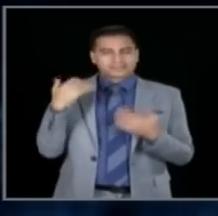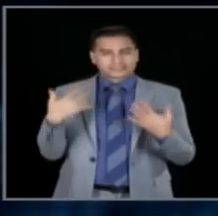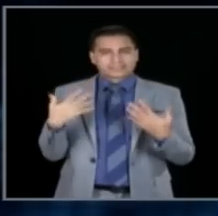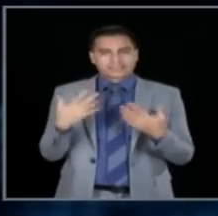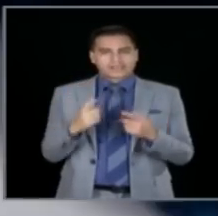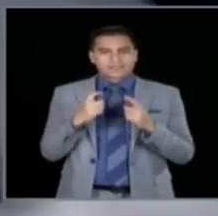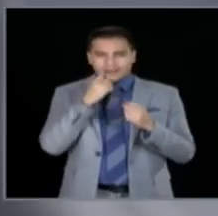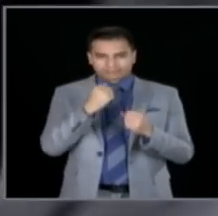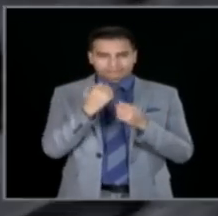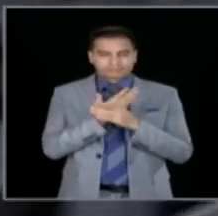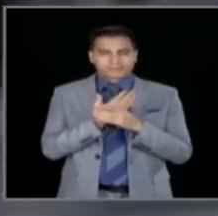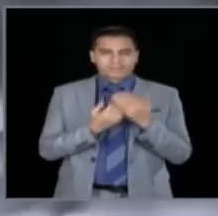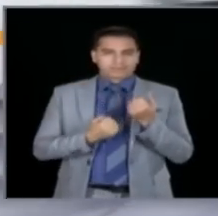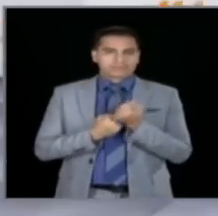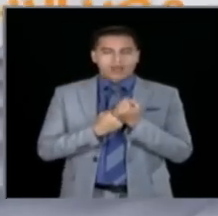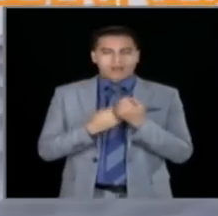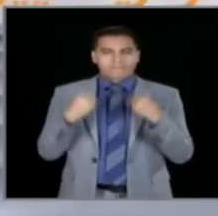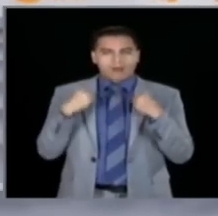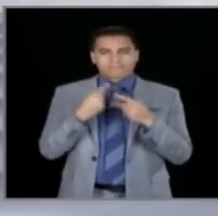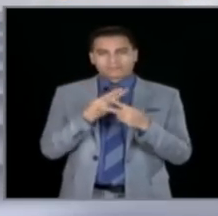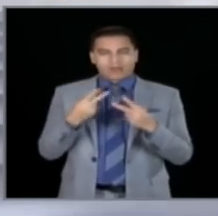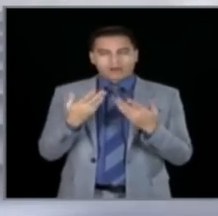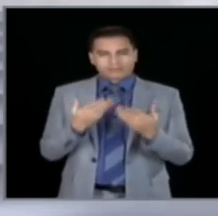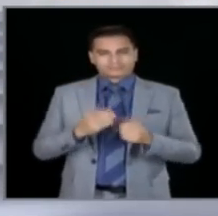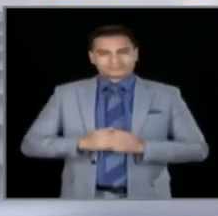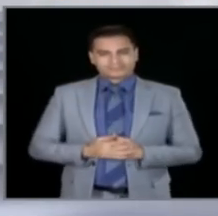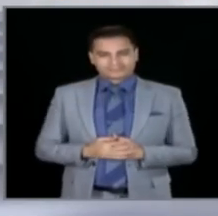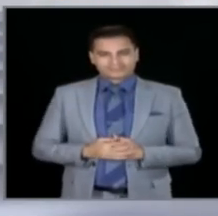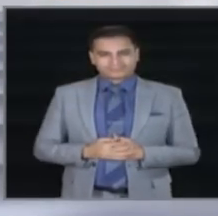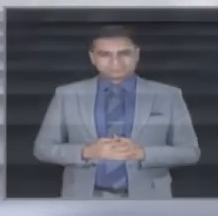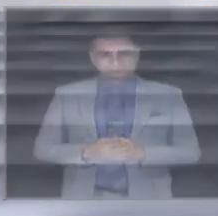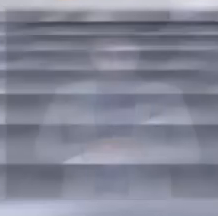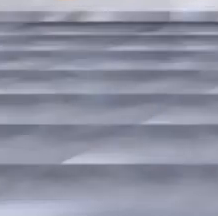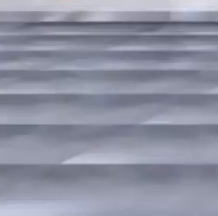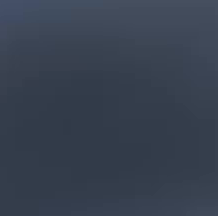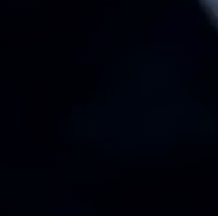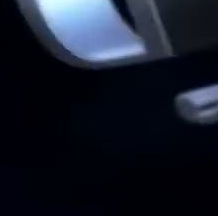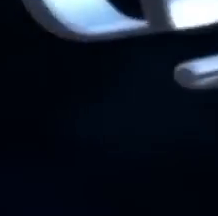277500 جنيه في خزنة البنك الأهلي لرعاية أبطال مصر الرياضيين.